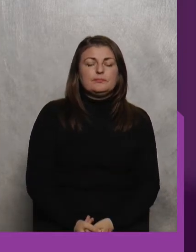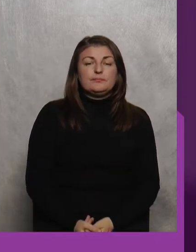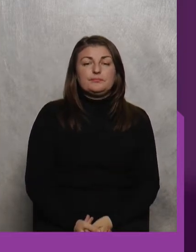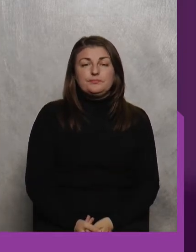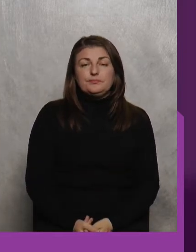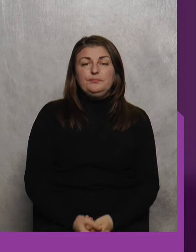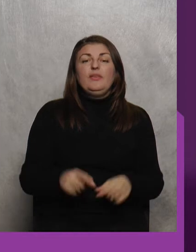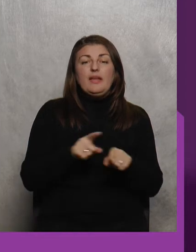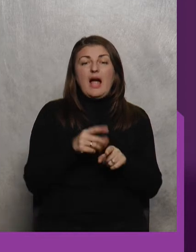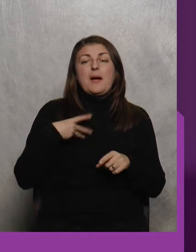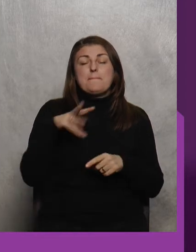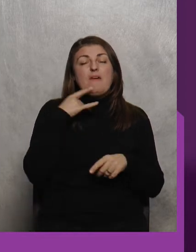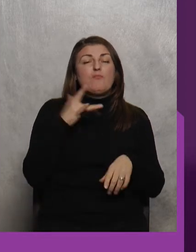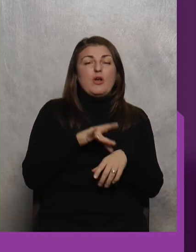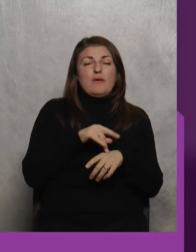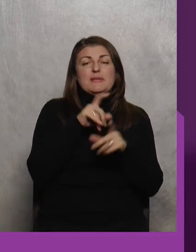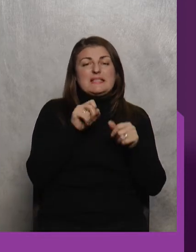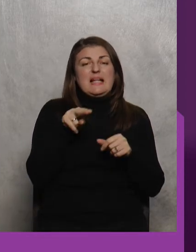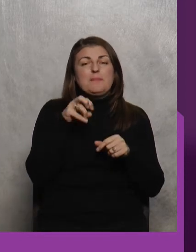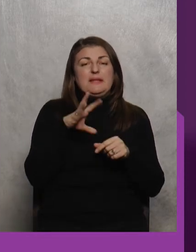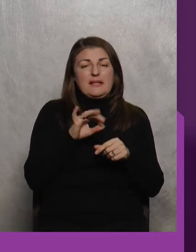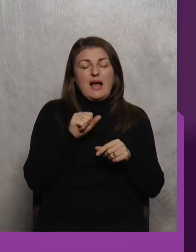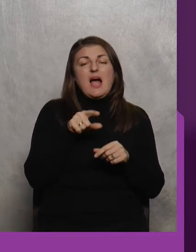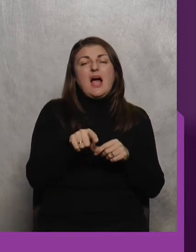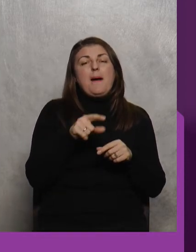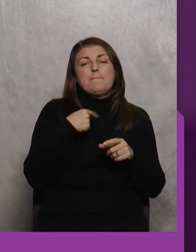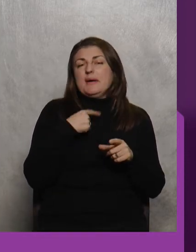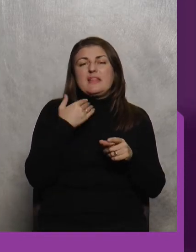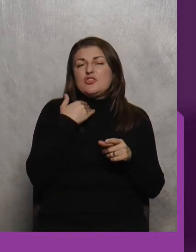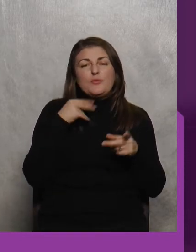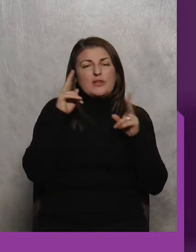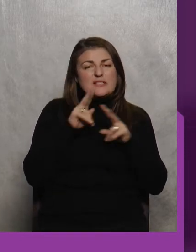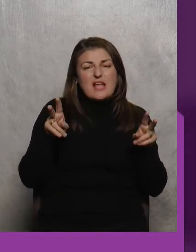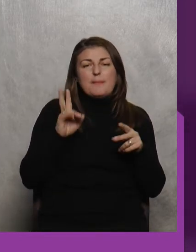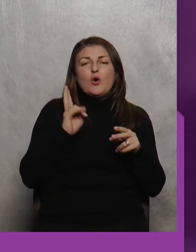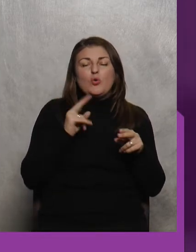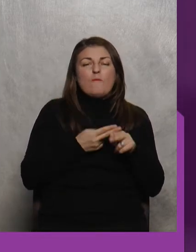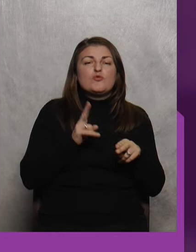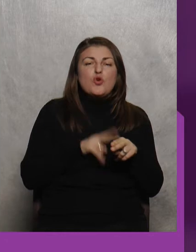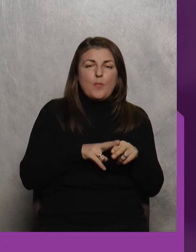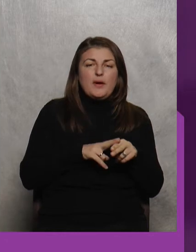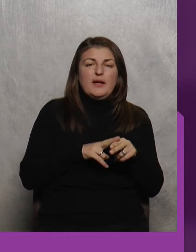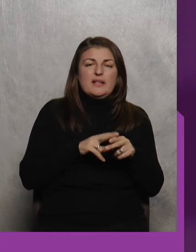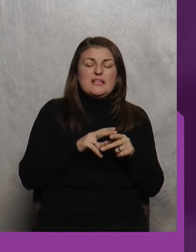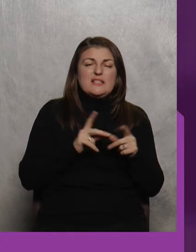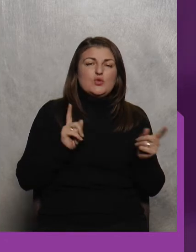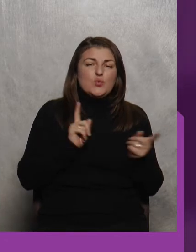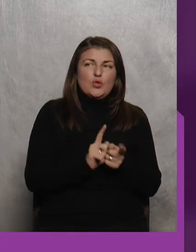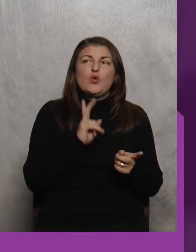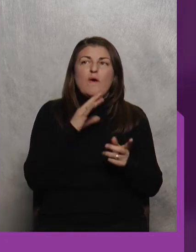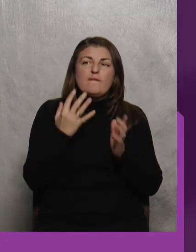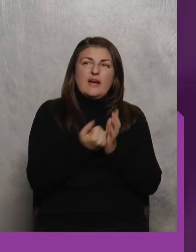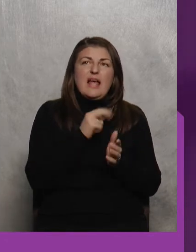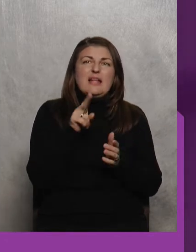Так, ми вболіваємо за Дмитра, начебто ми не знаємо, хто у цій сутичці